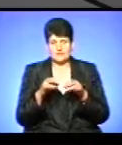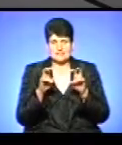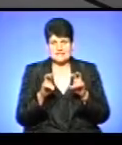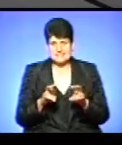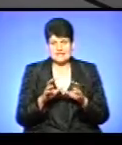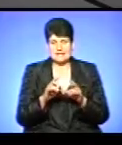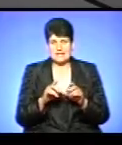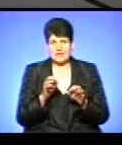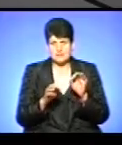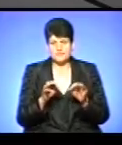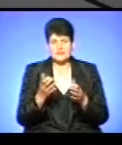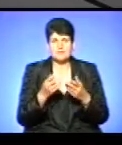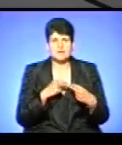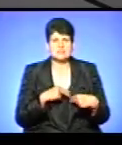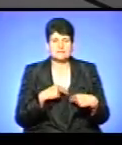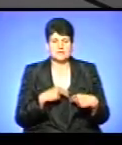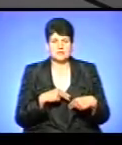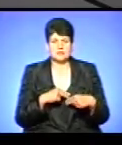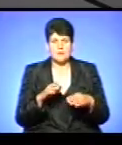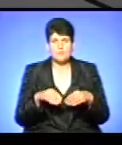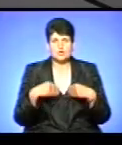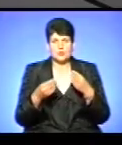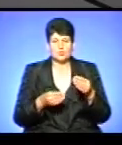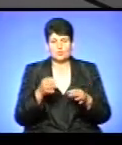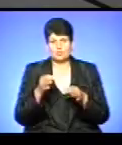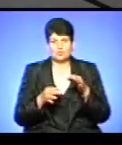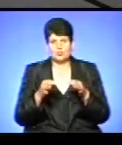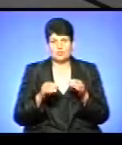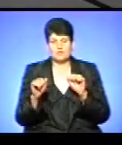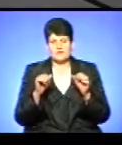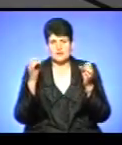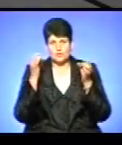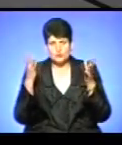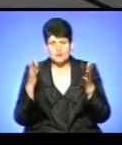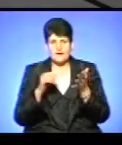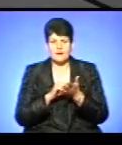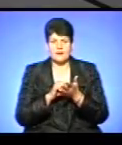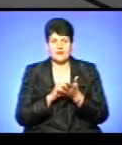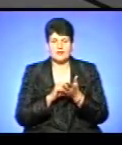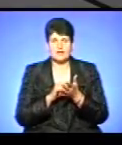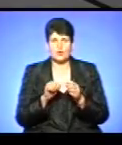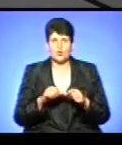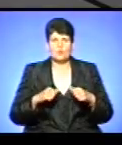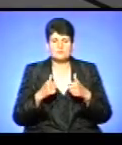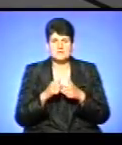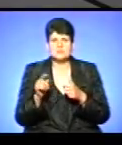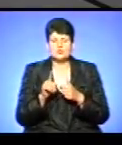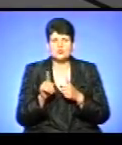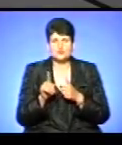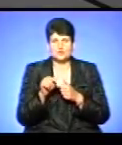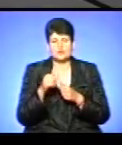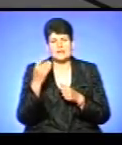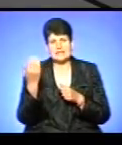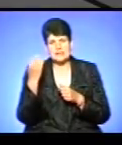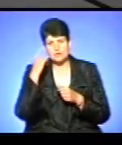де деякі працівники подають позов до управління культури та атестаційних комісій щодо, як на